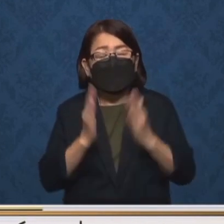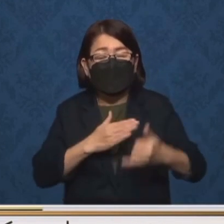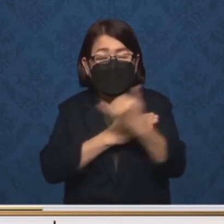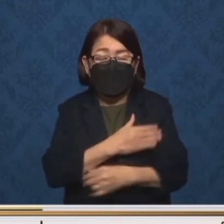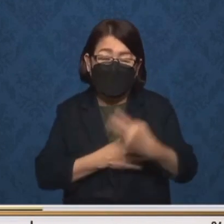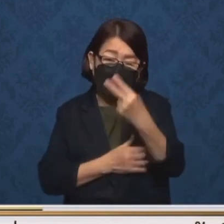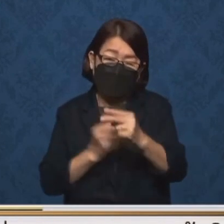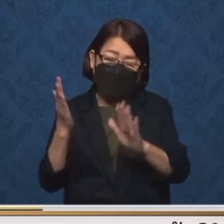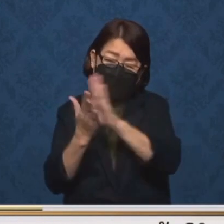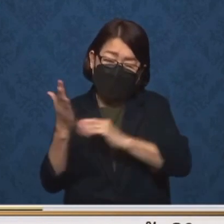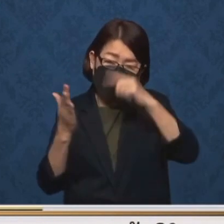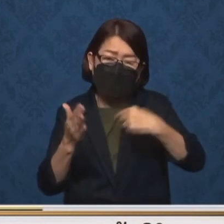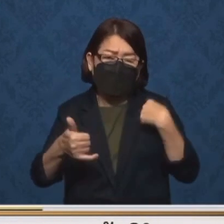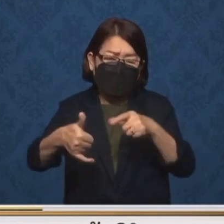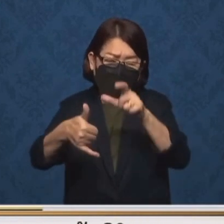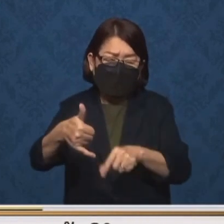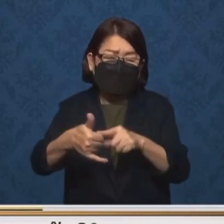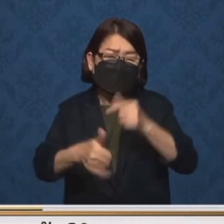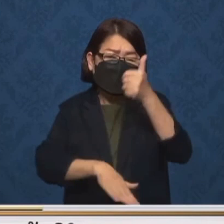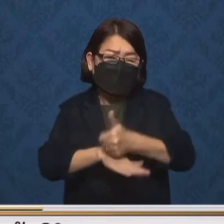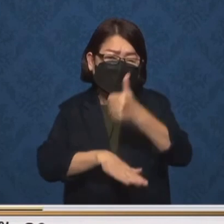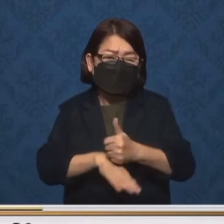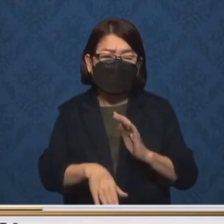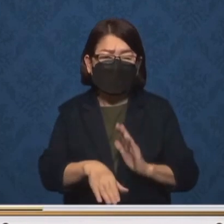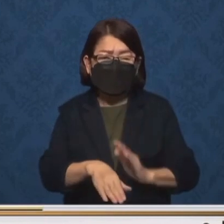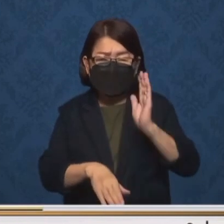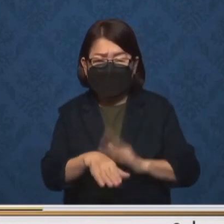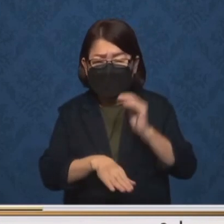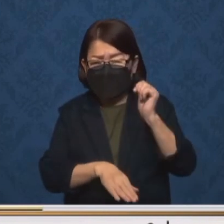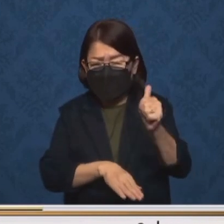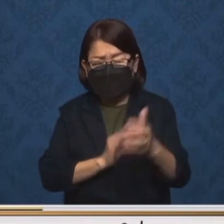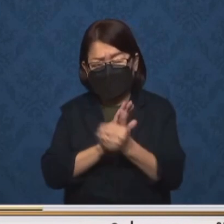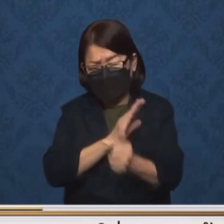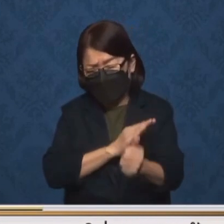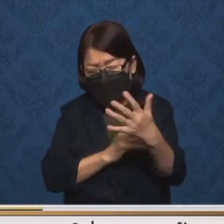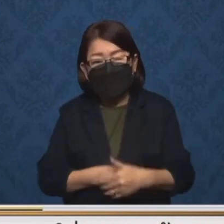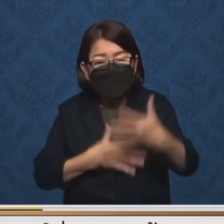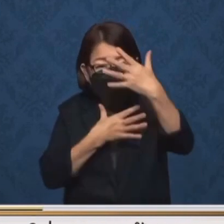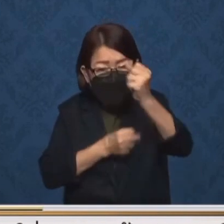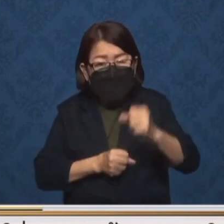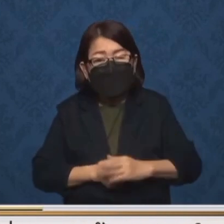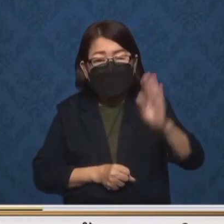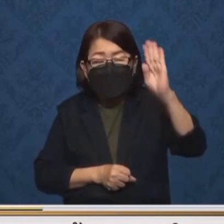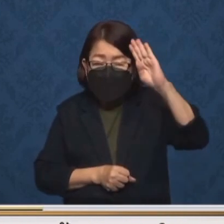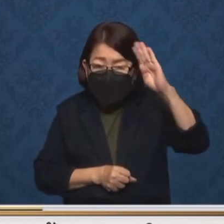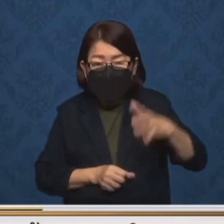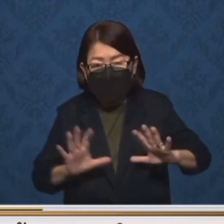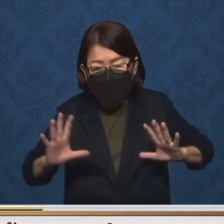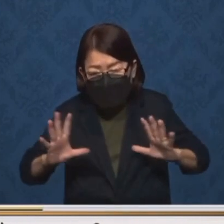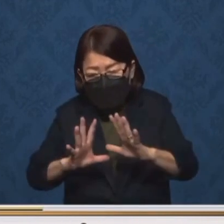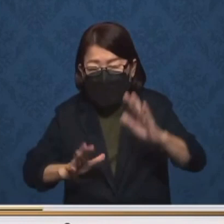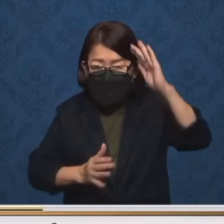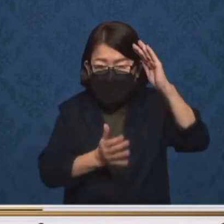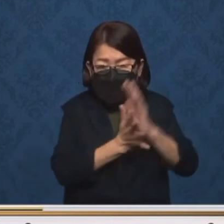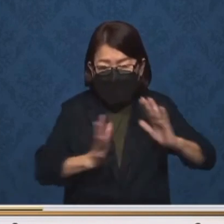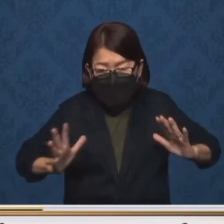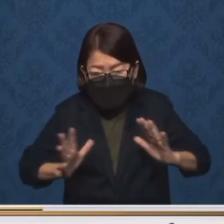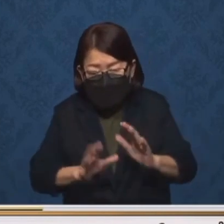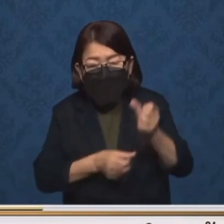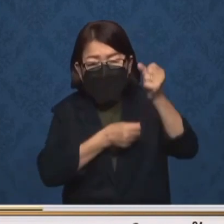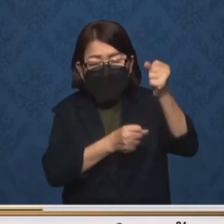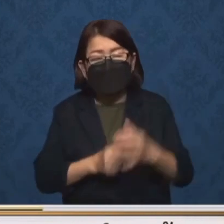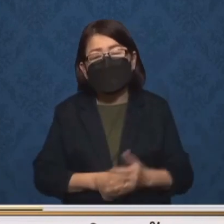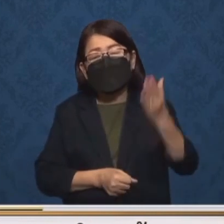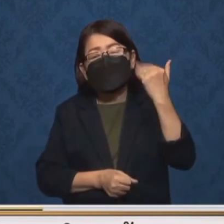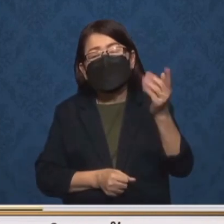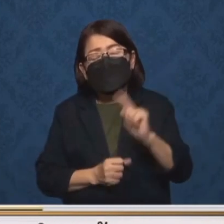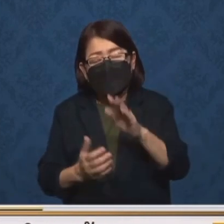au